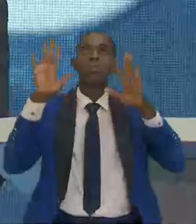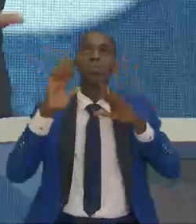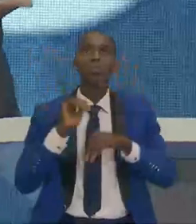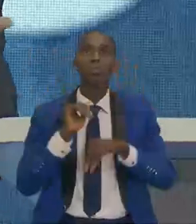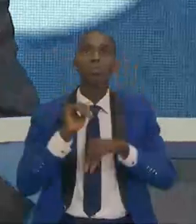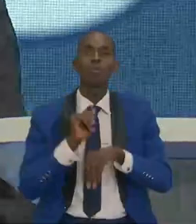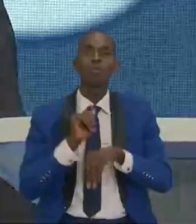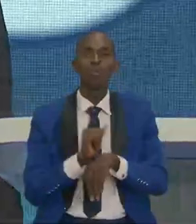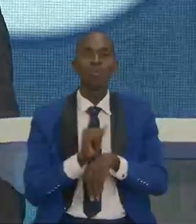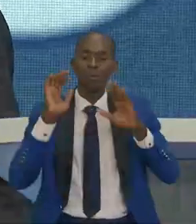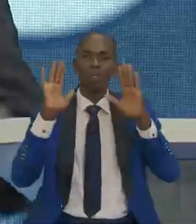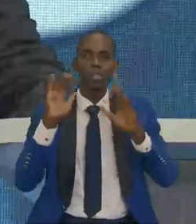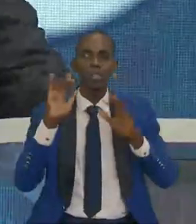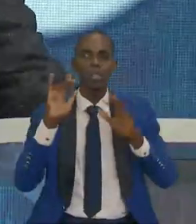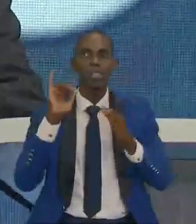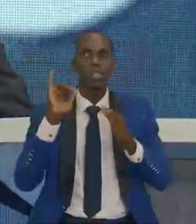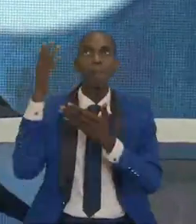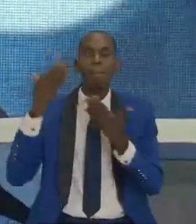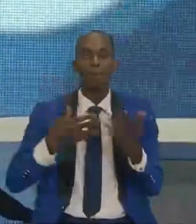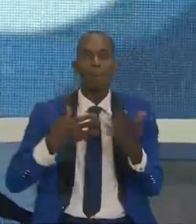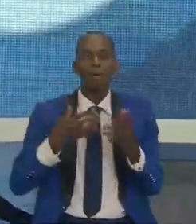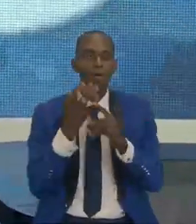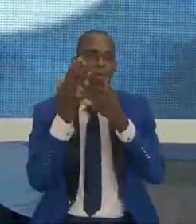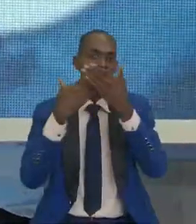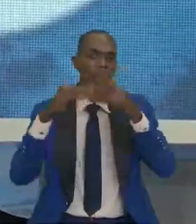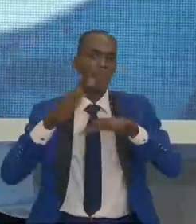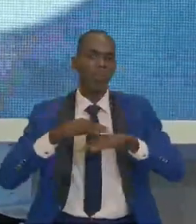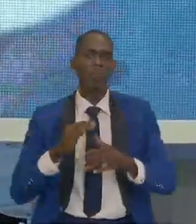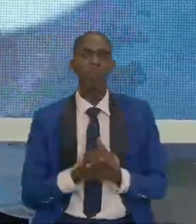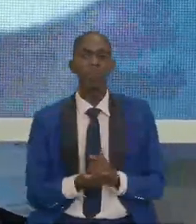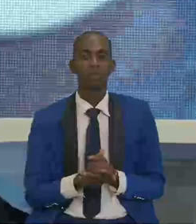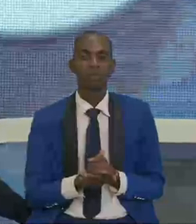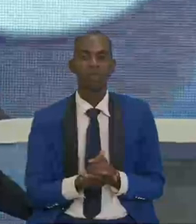Au miracle et au prodige qu'il a amené du ciel.